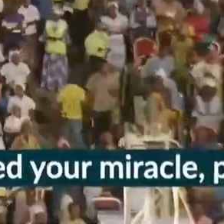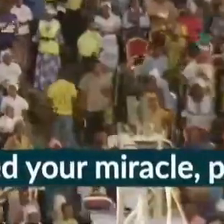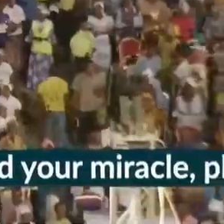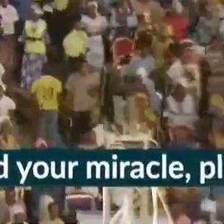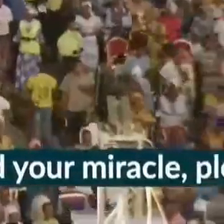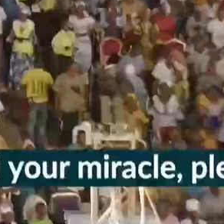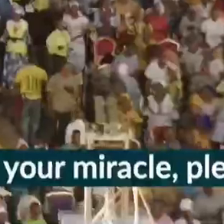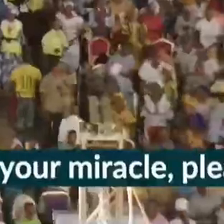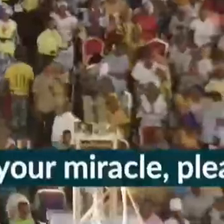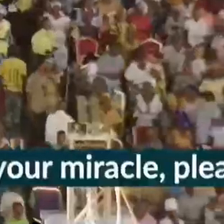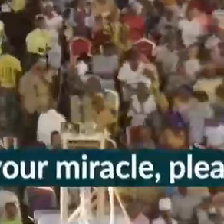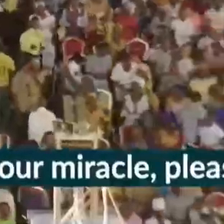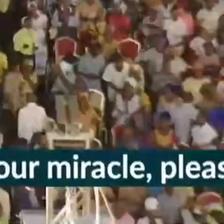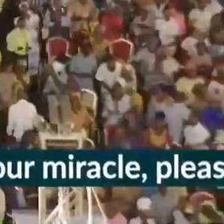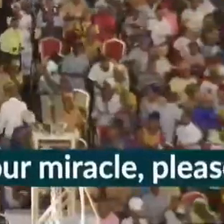C'est fait.